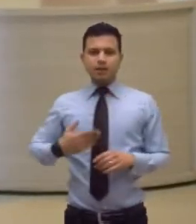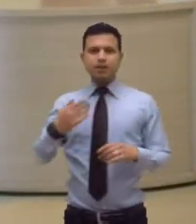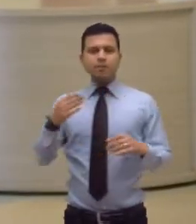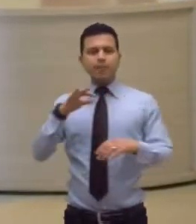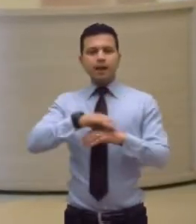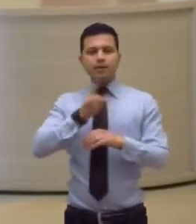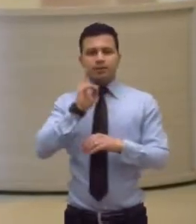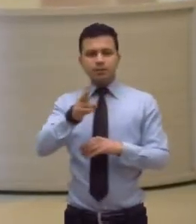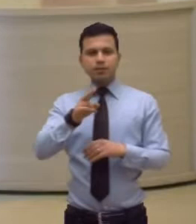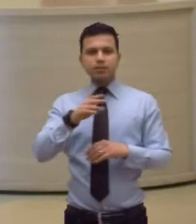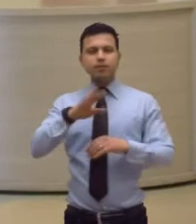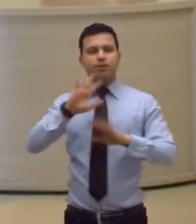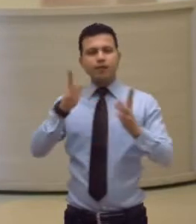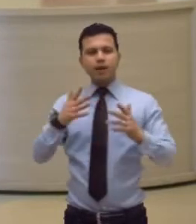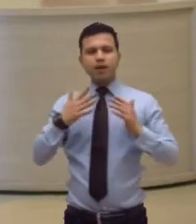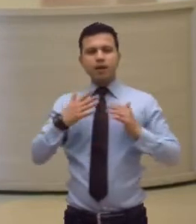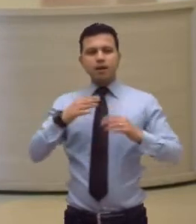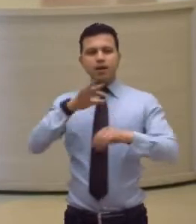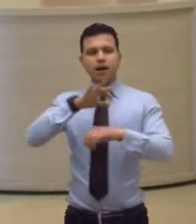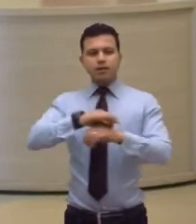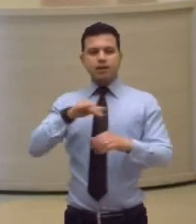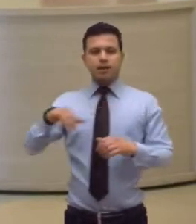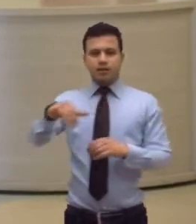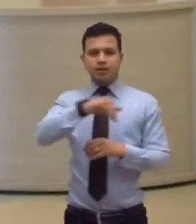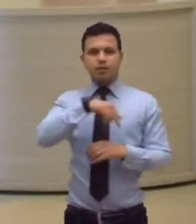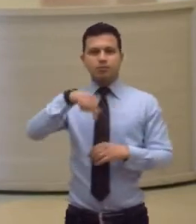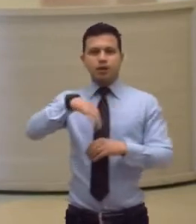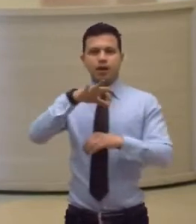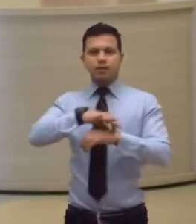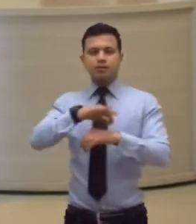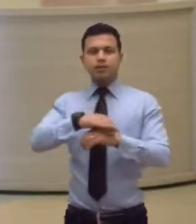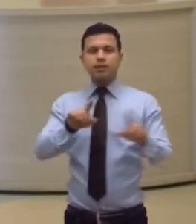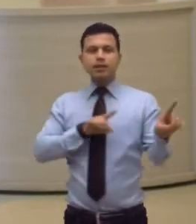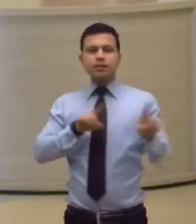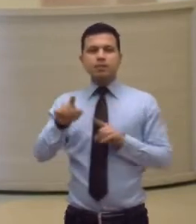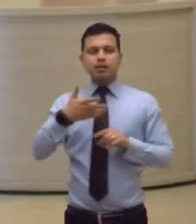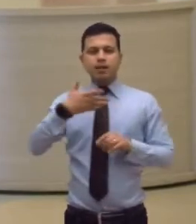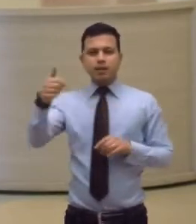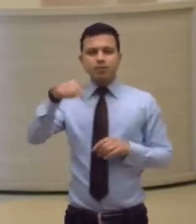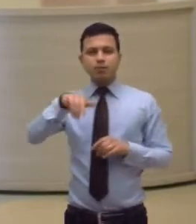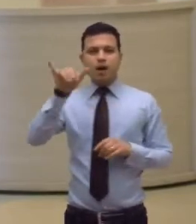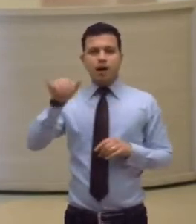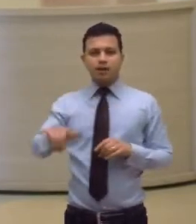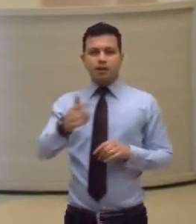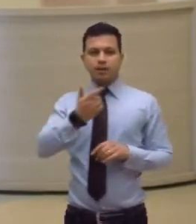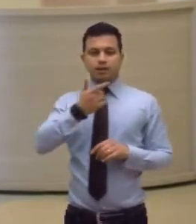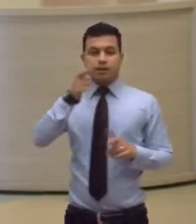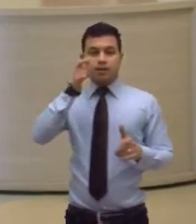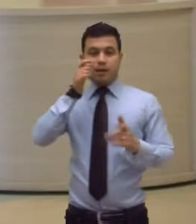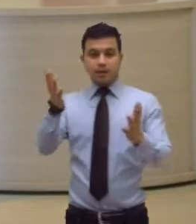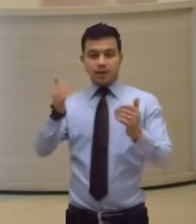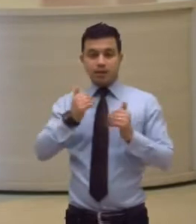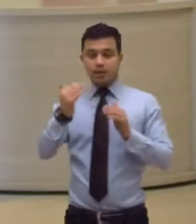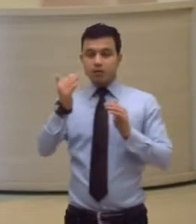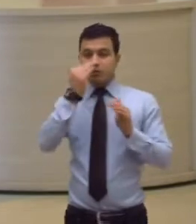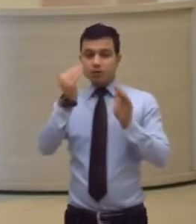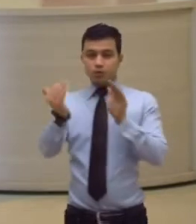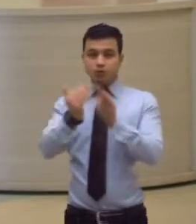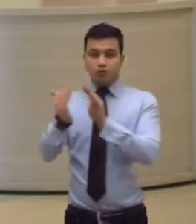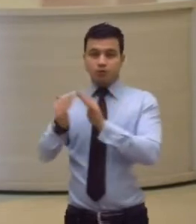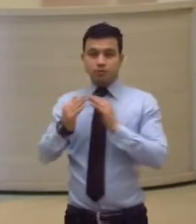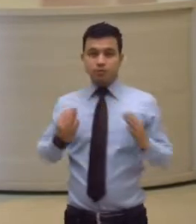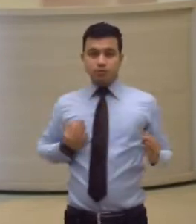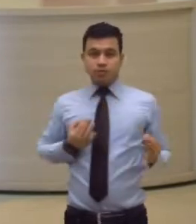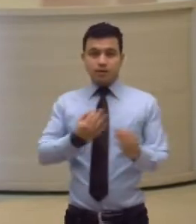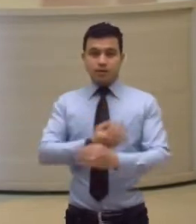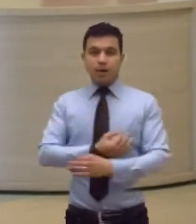yakınlarımız, hastanemizden hizmet alan diğer hastalarımız ile sağlık personelimizin haklarını dikkate alarak karşılıklı uyum